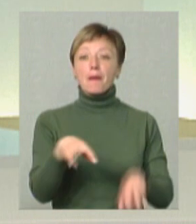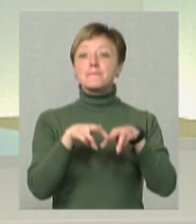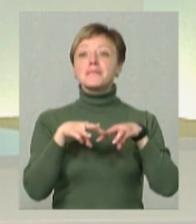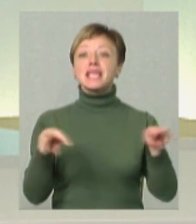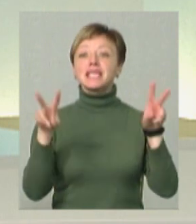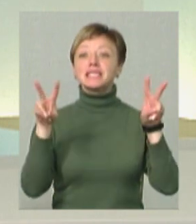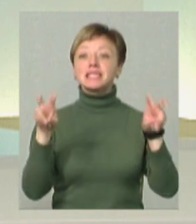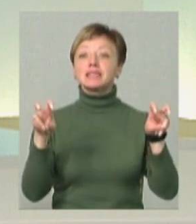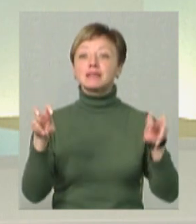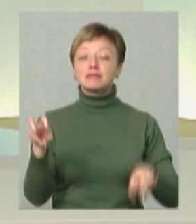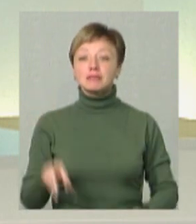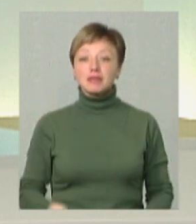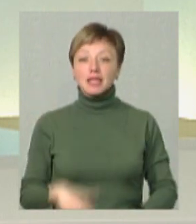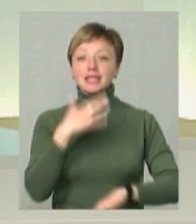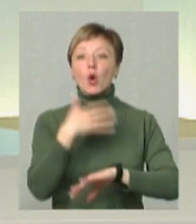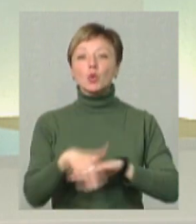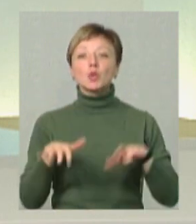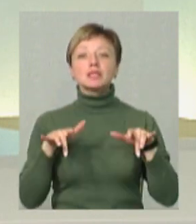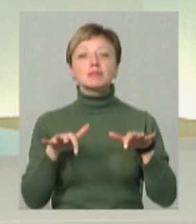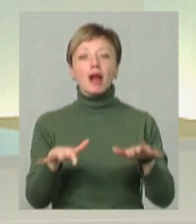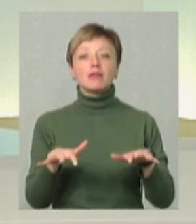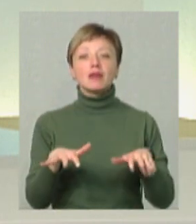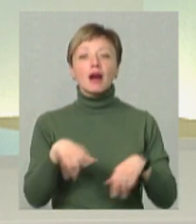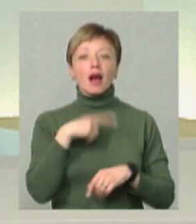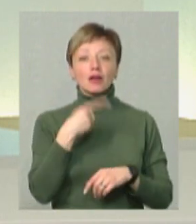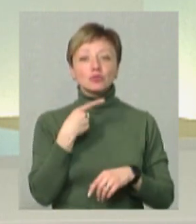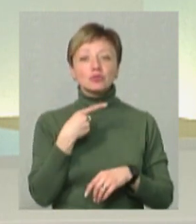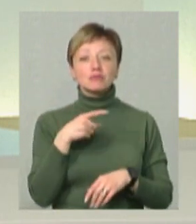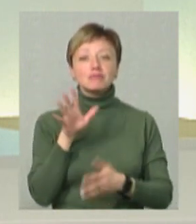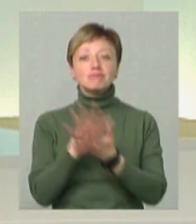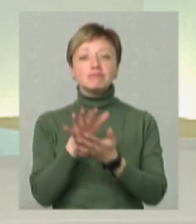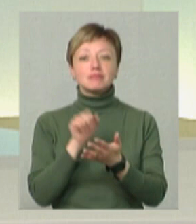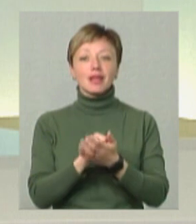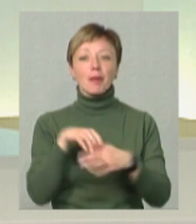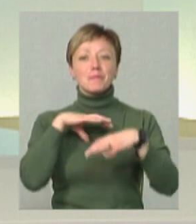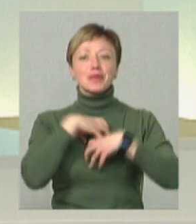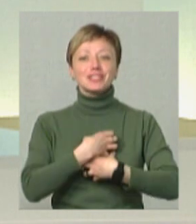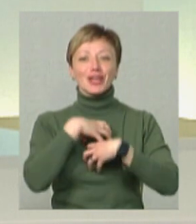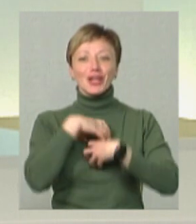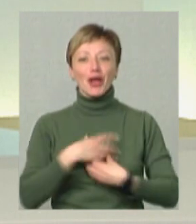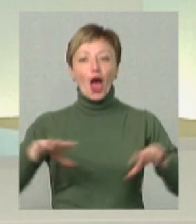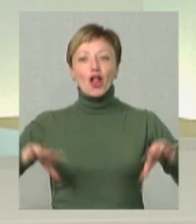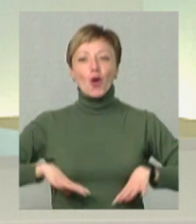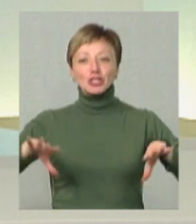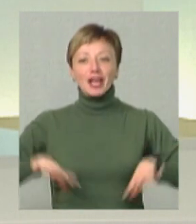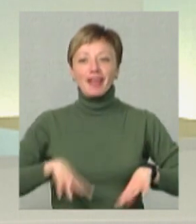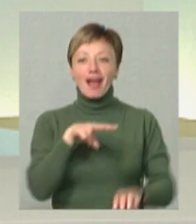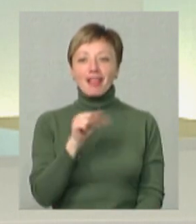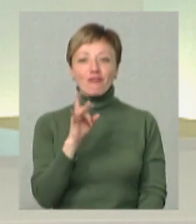міністр цілий закордонних справ, на якого кажуть печальна лошадь,